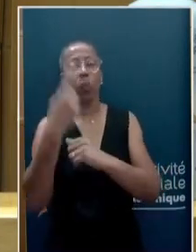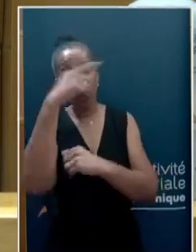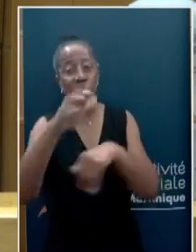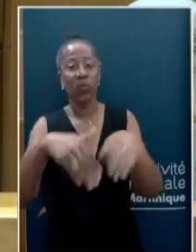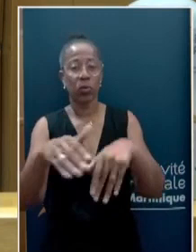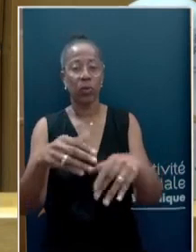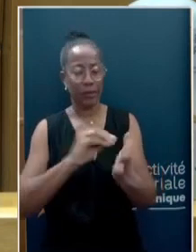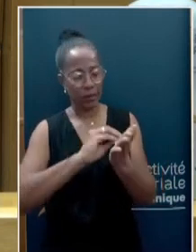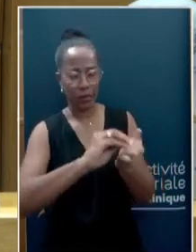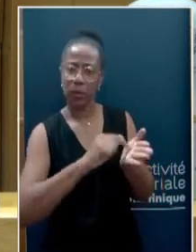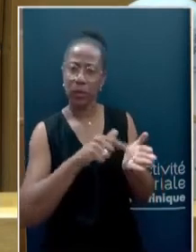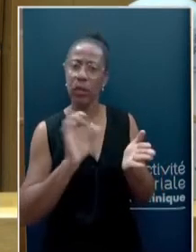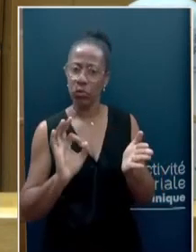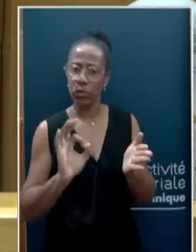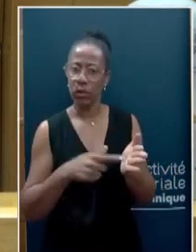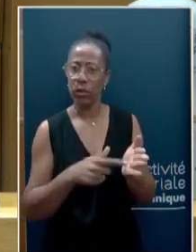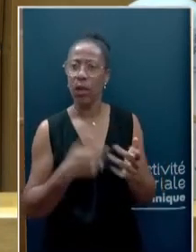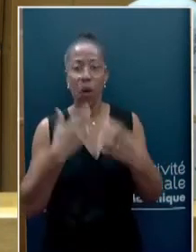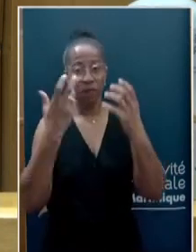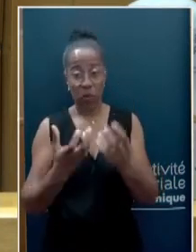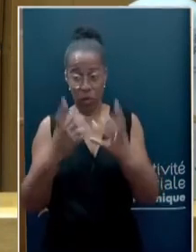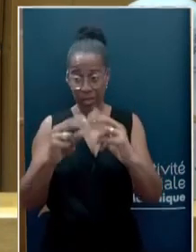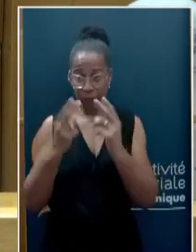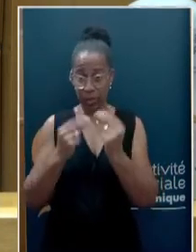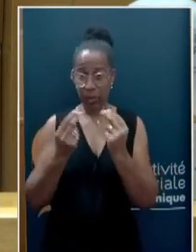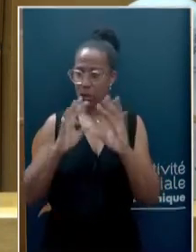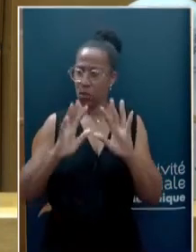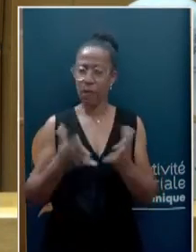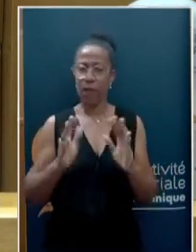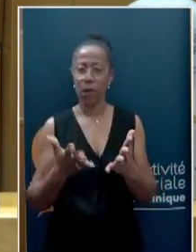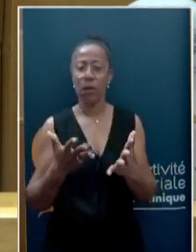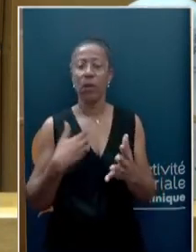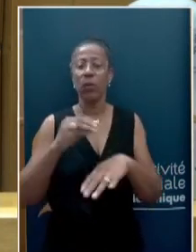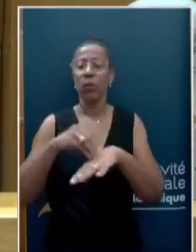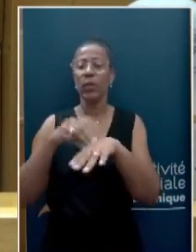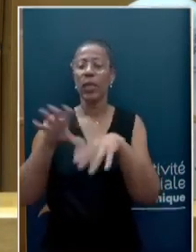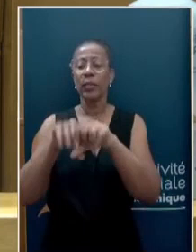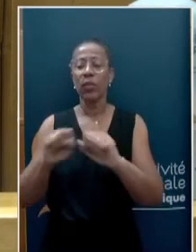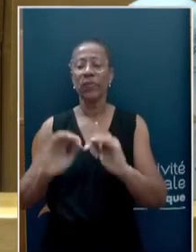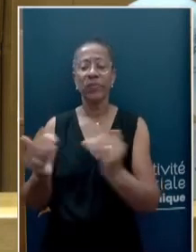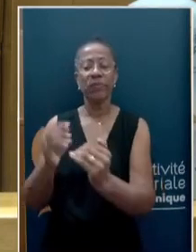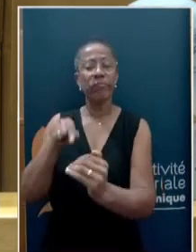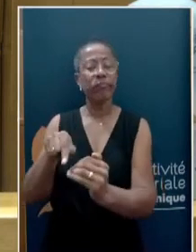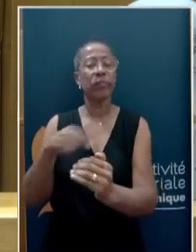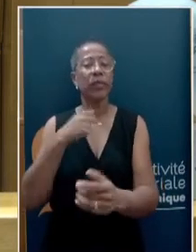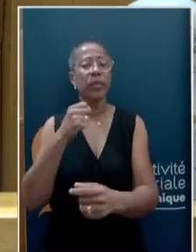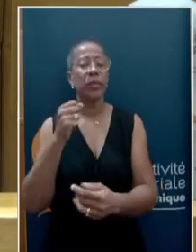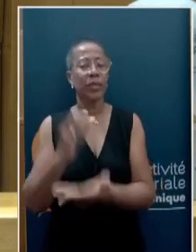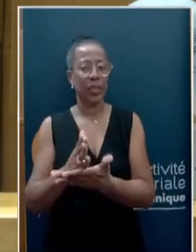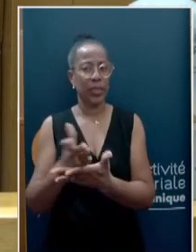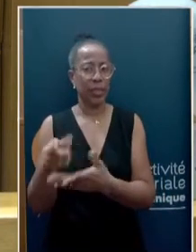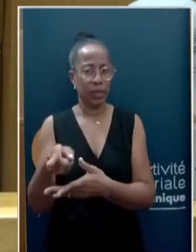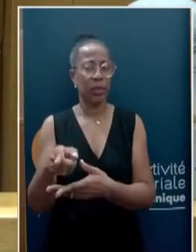là. Je veux une explication. Comment se fait-il que le conseil exécutif a pris un arrêté délibéré